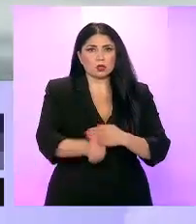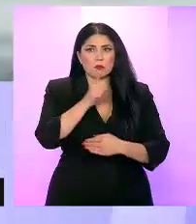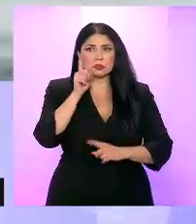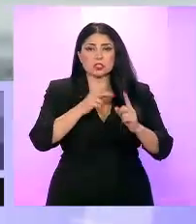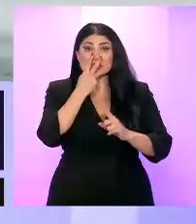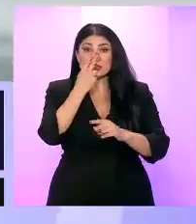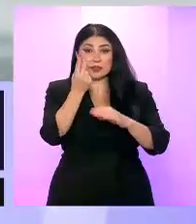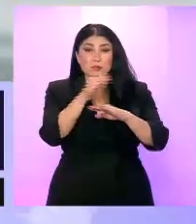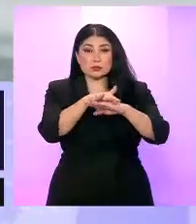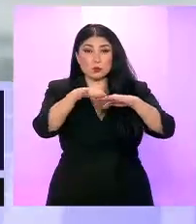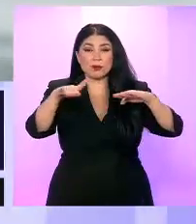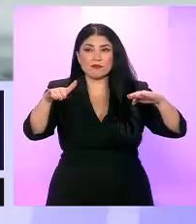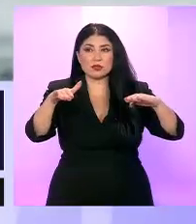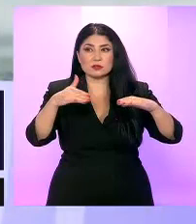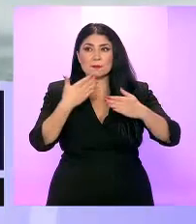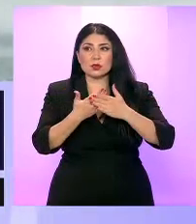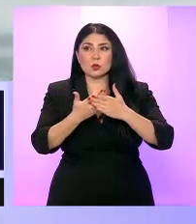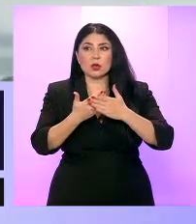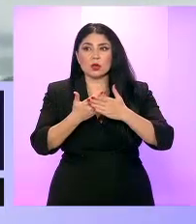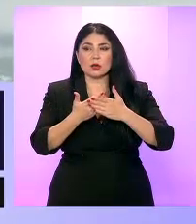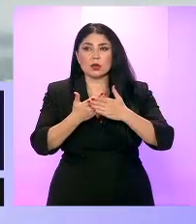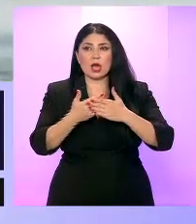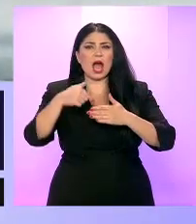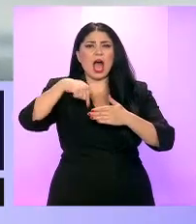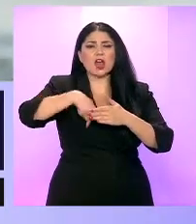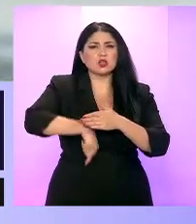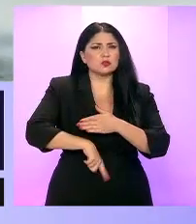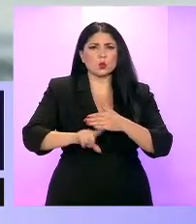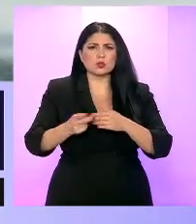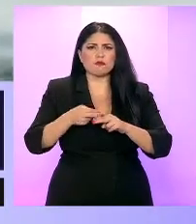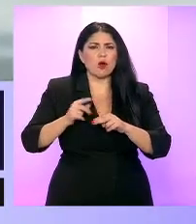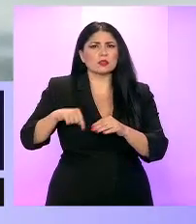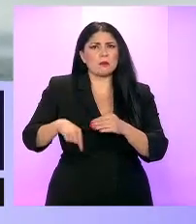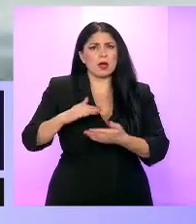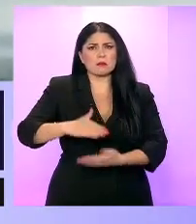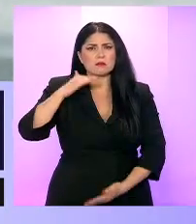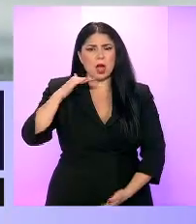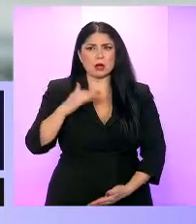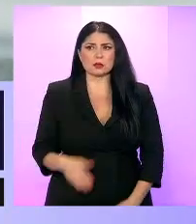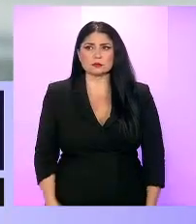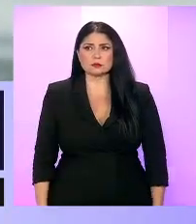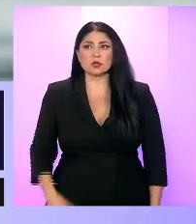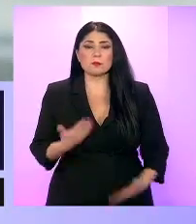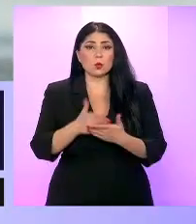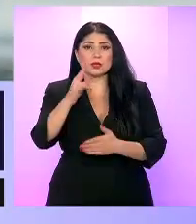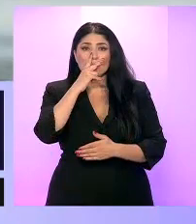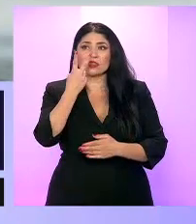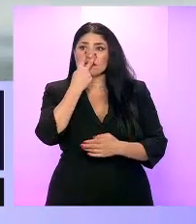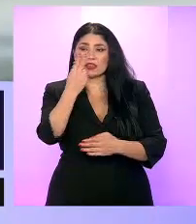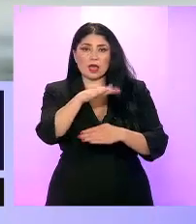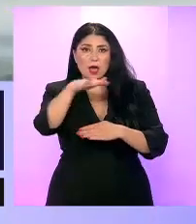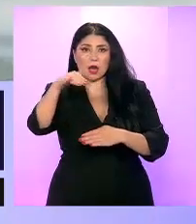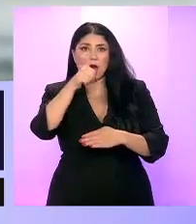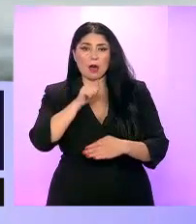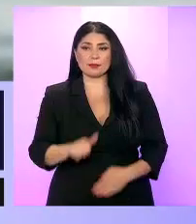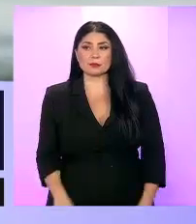încă se vede la suprafață pentru că adâncimea în zonă nu este extrem de mare și în momentul de